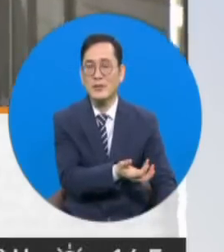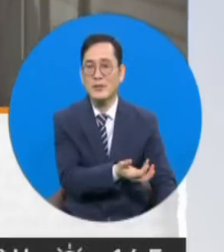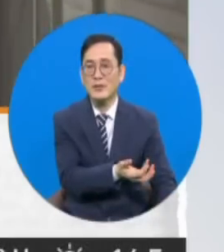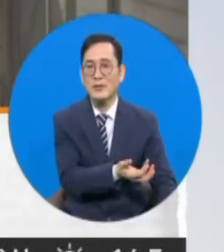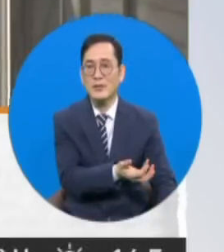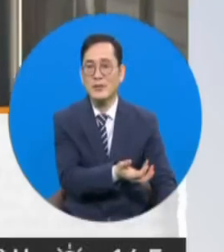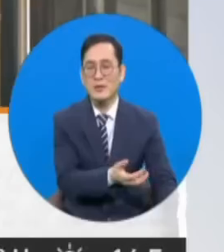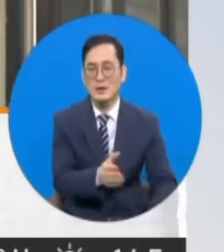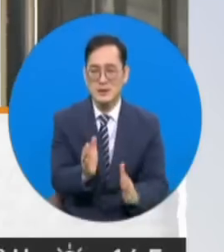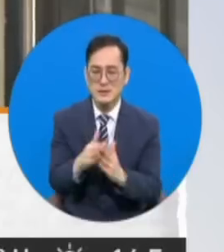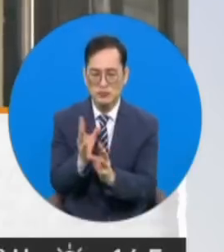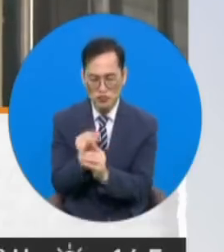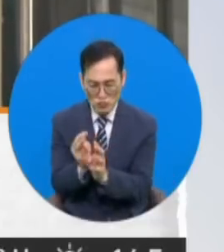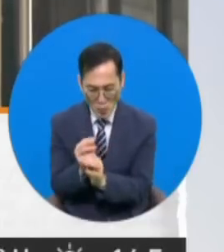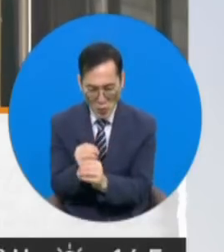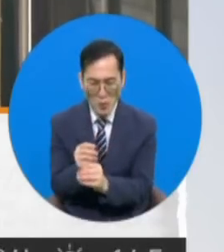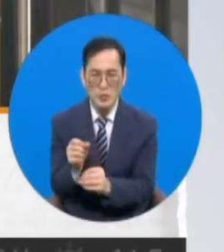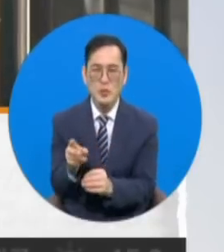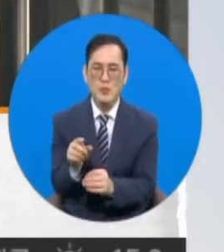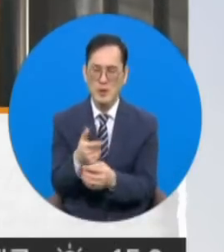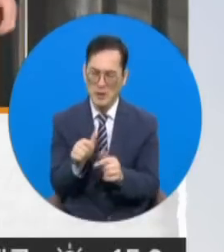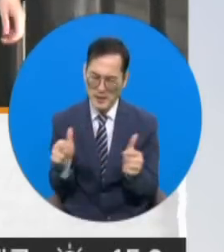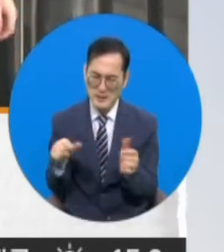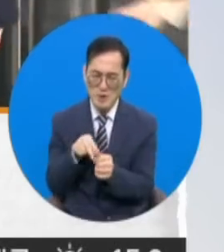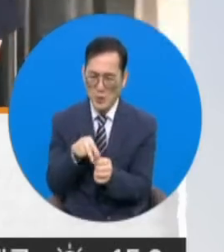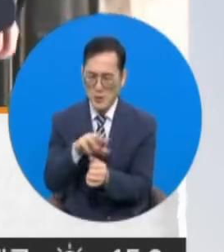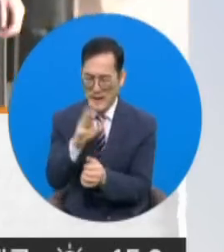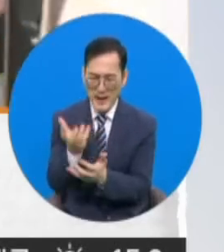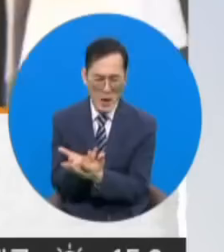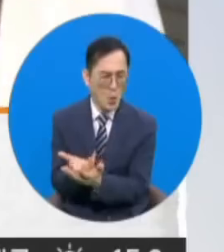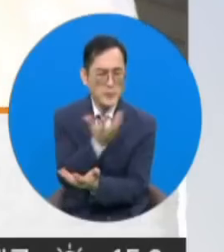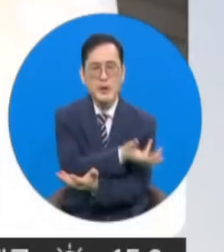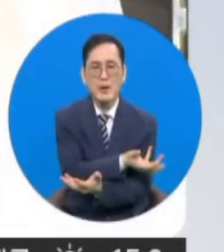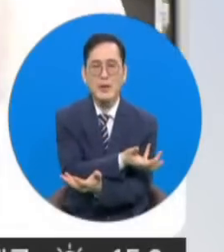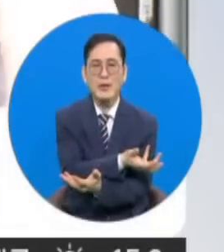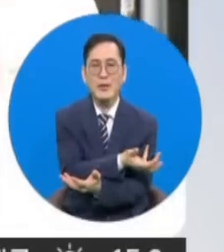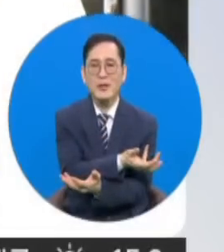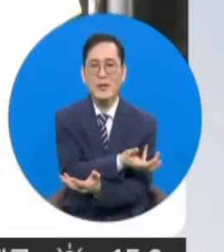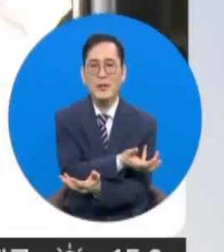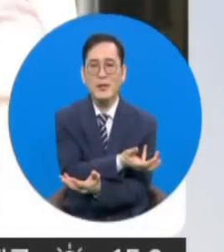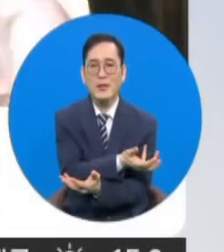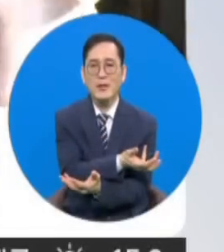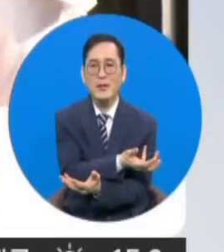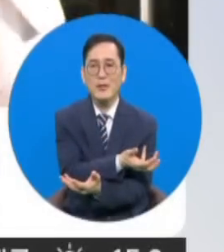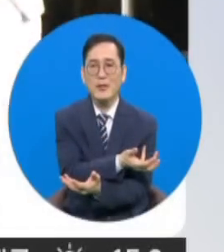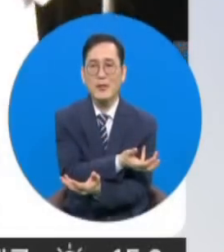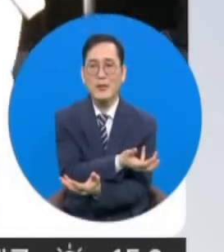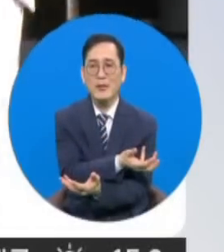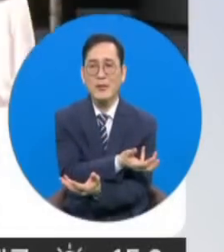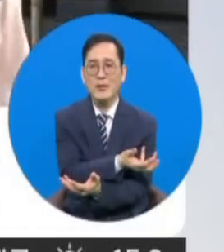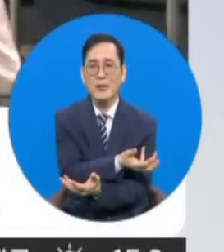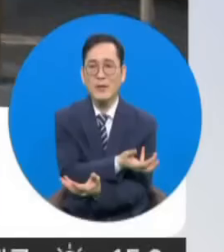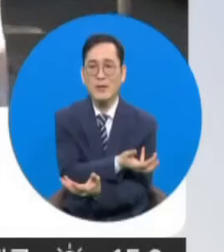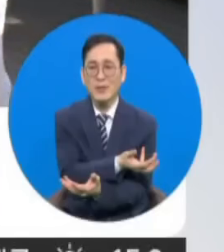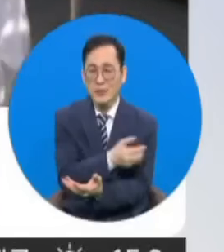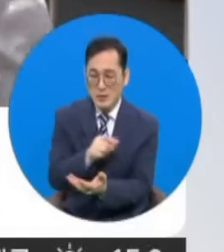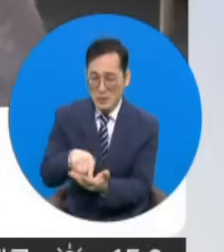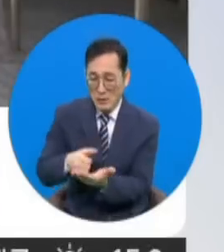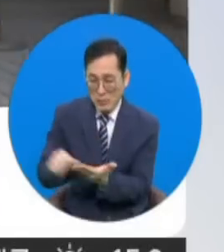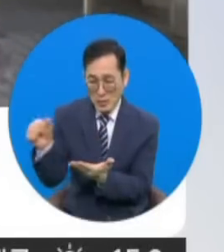뭐 주소록이라던가 자기가 거기 갖고 있었던 여러 가지 정보를 그대로 옮겨 놓는다고요 근데 아무런 그런 정보가 없는